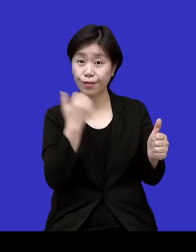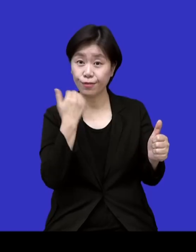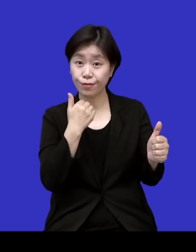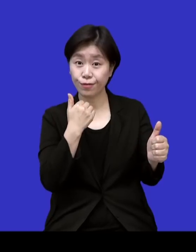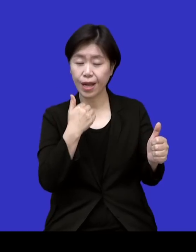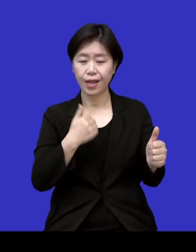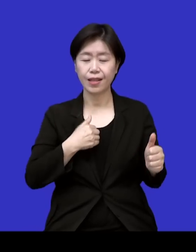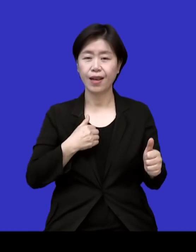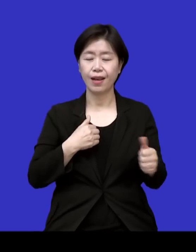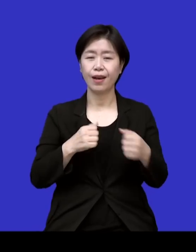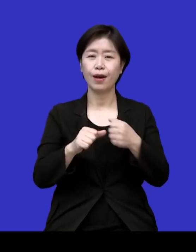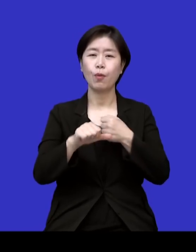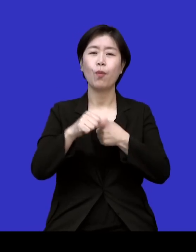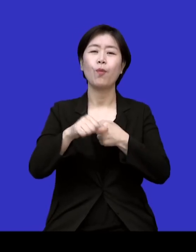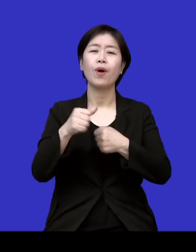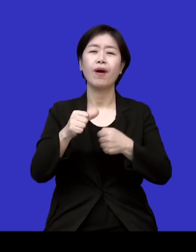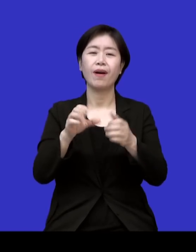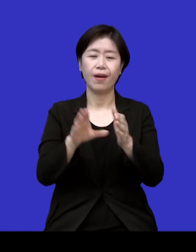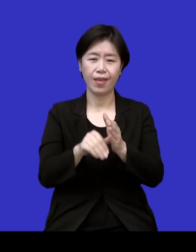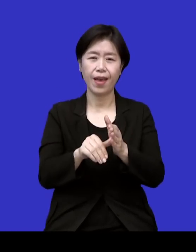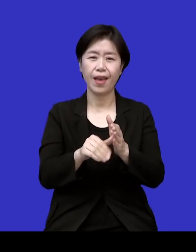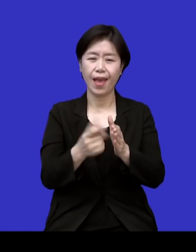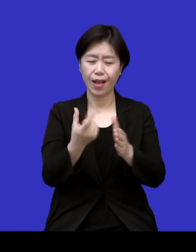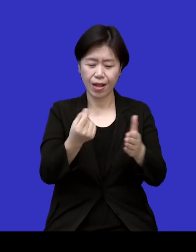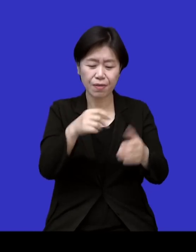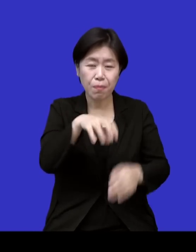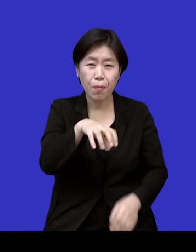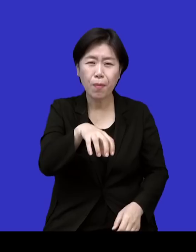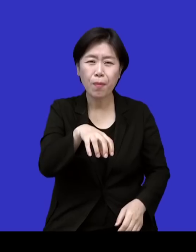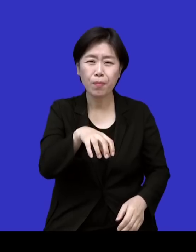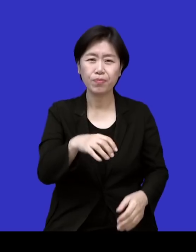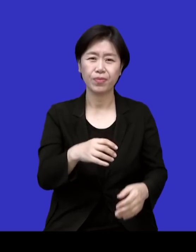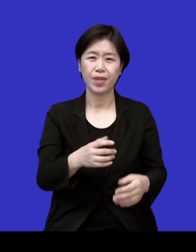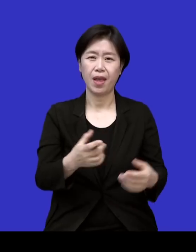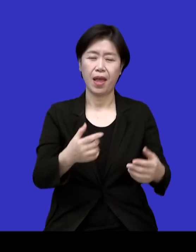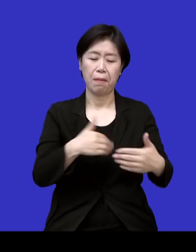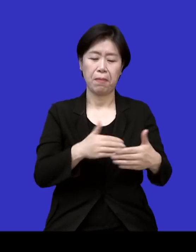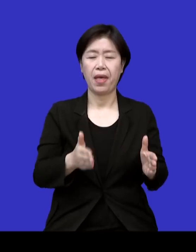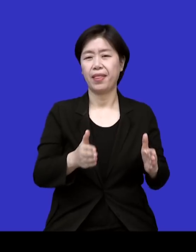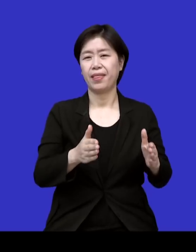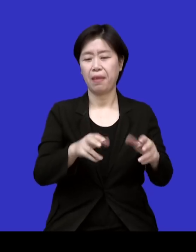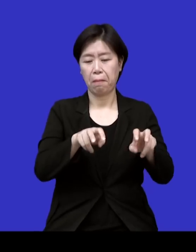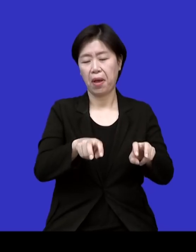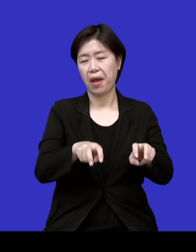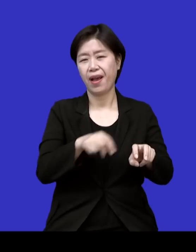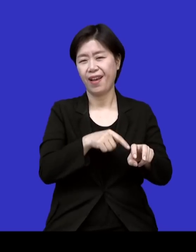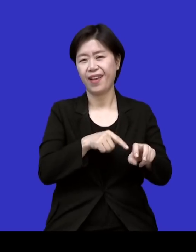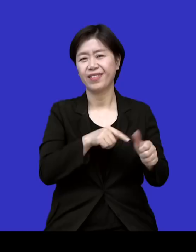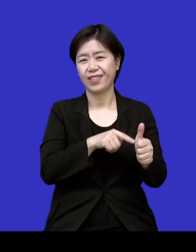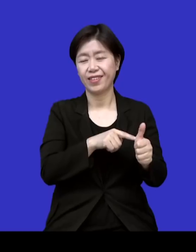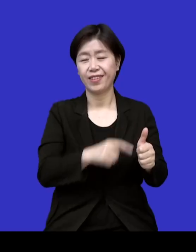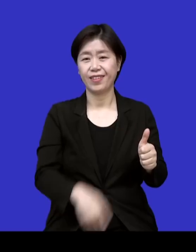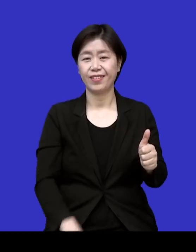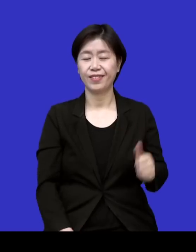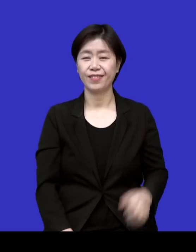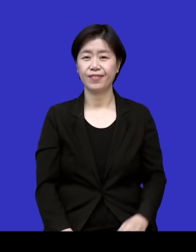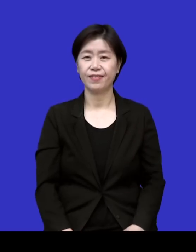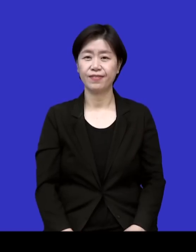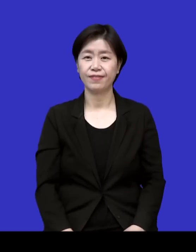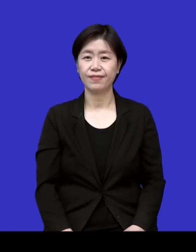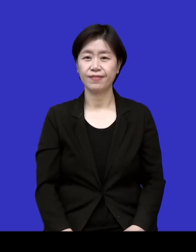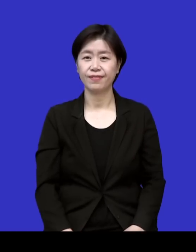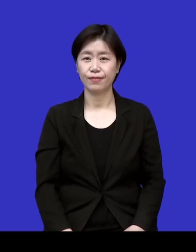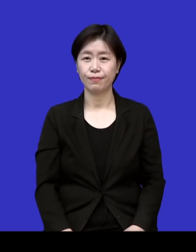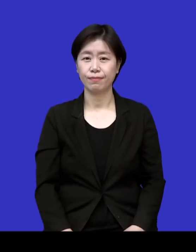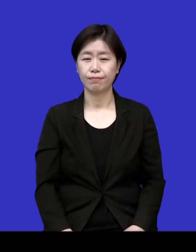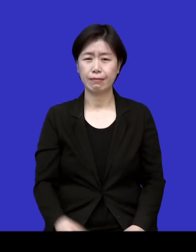동창이거든요. 그래요? 네, 그래서 예, 어릴 때부터 잘 알고 있겠네요. 그러네. 네, 근데 이제 저는 사람들이랑 잘 얘기를 하지 않았으니까 아.